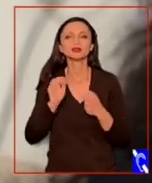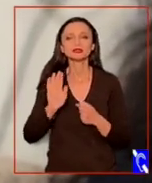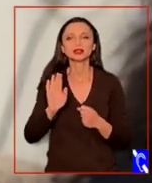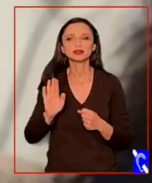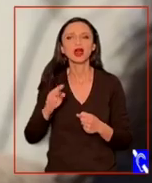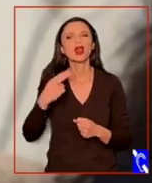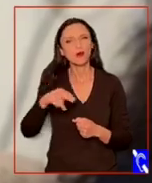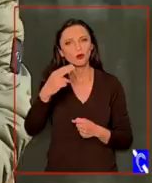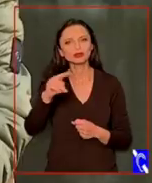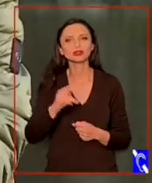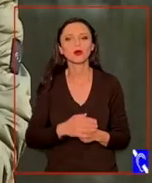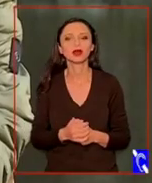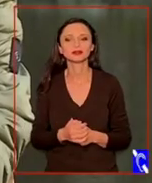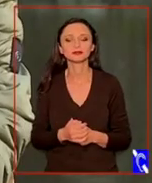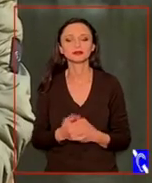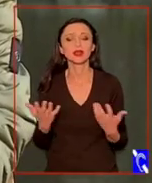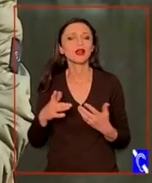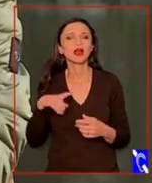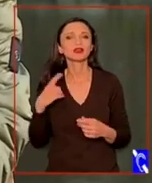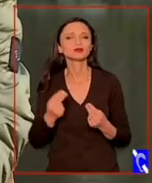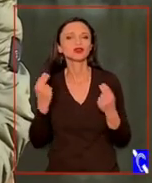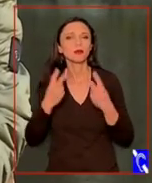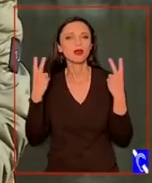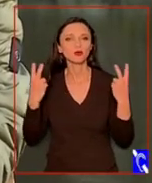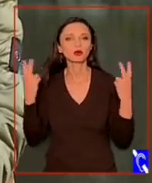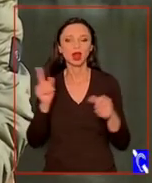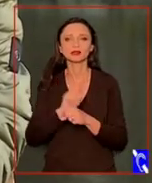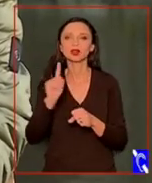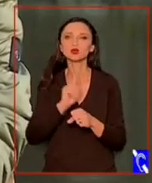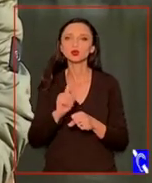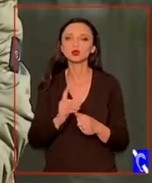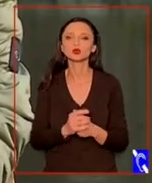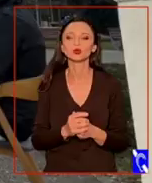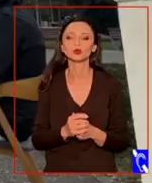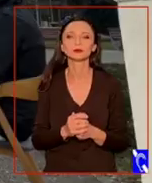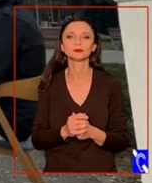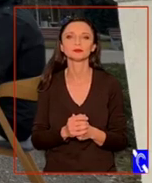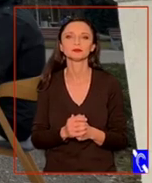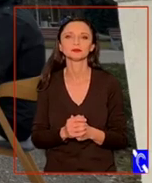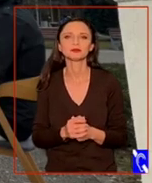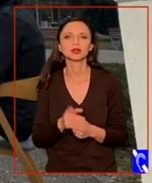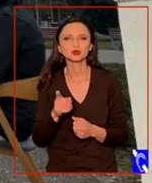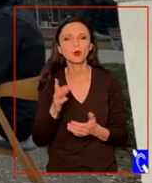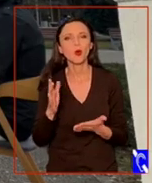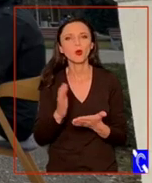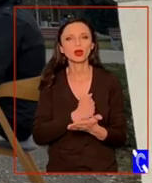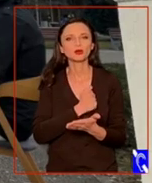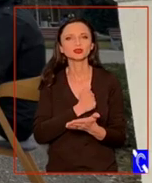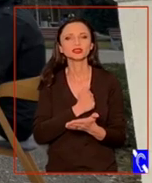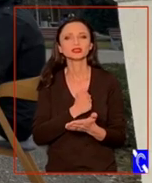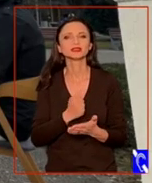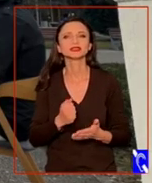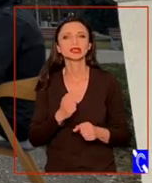al incluziunii au continuat. Care sunt cele mai importante lucruri pe care ai